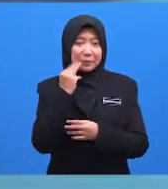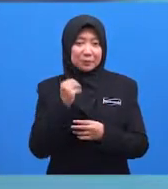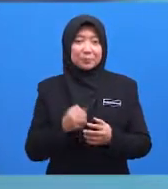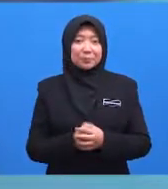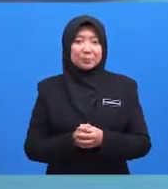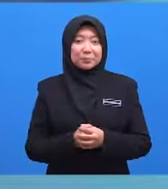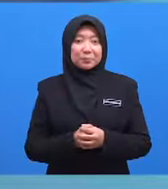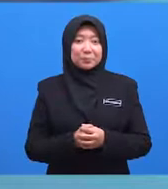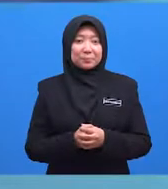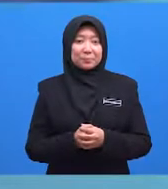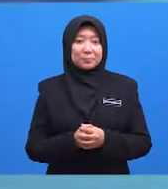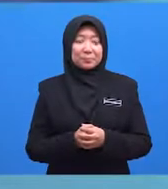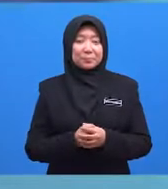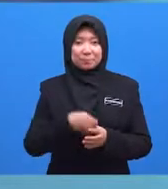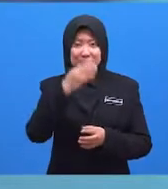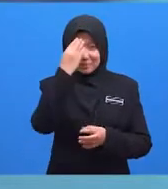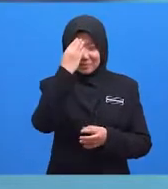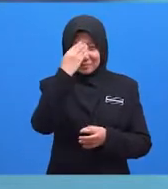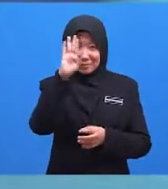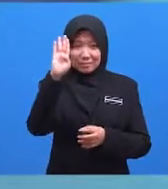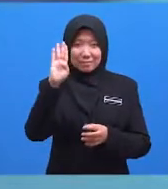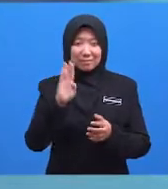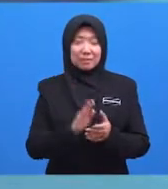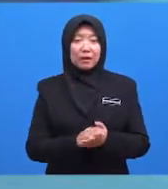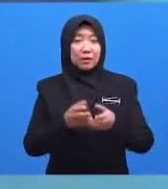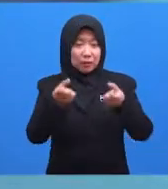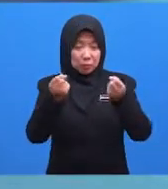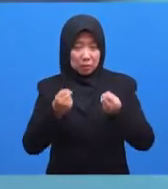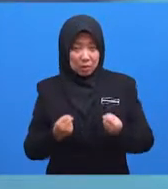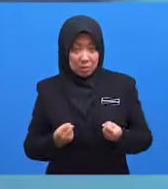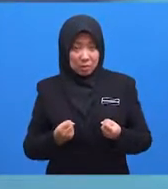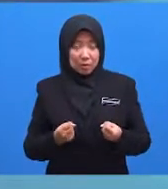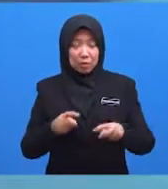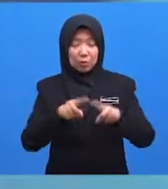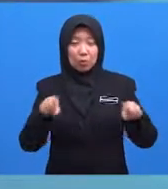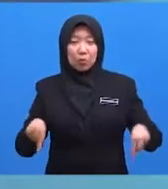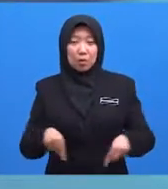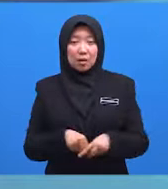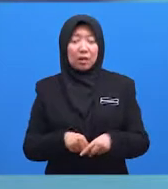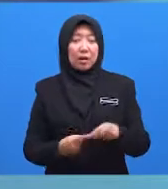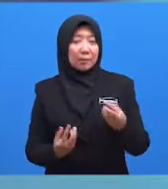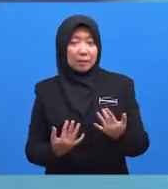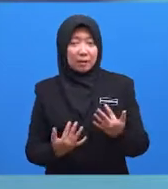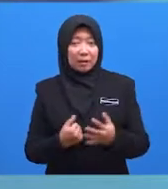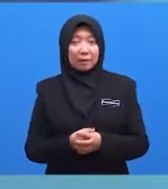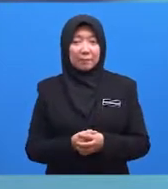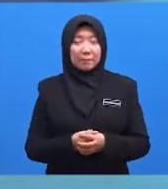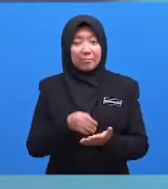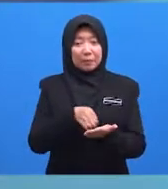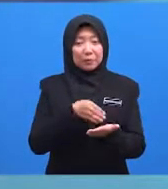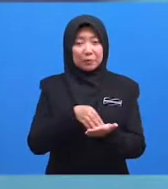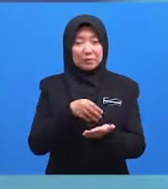Ya, bijak, ketuhar, dulang pembakar, berus